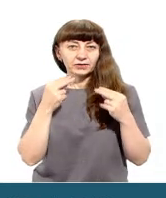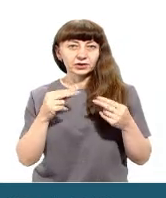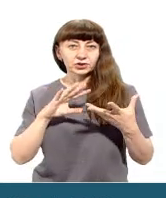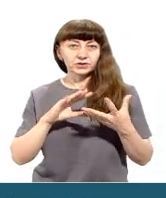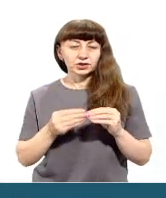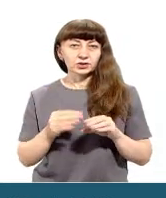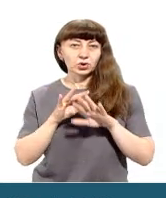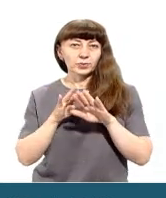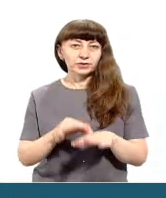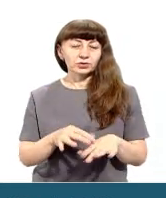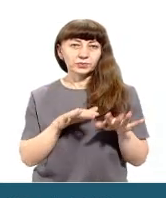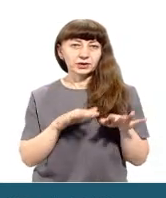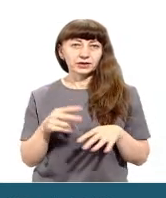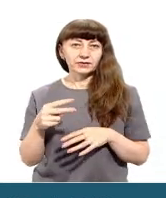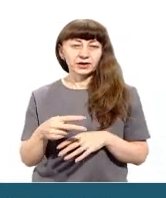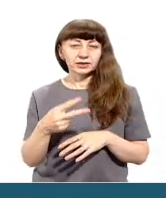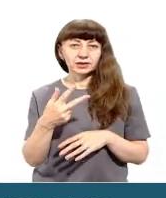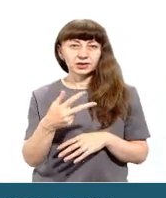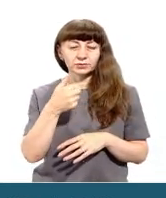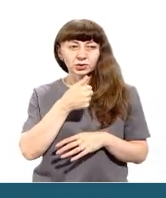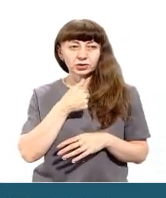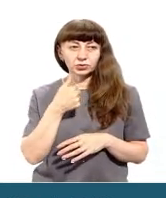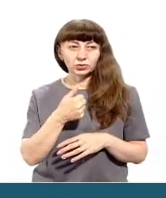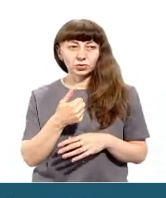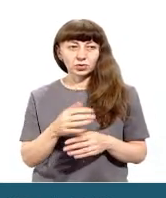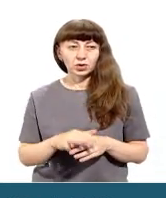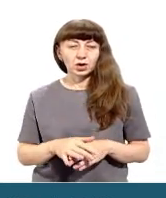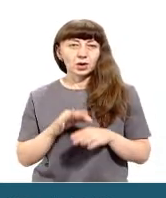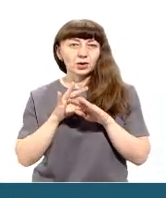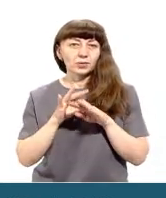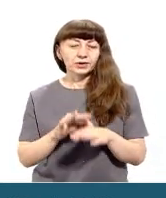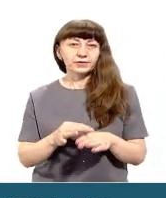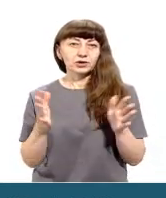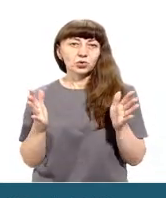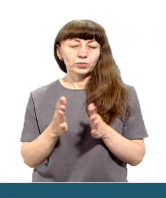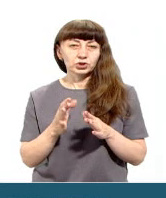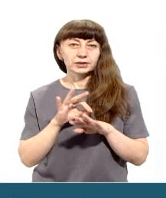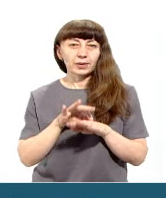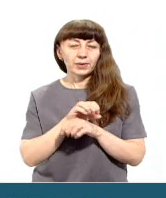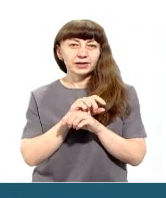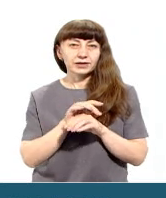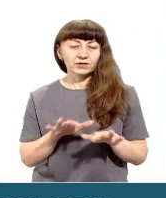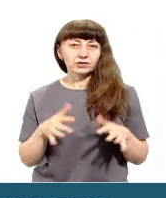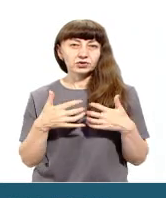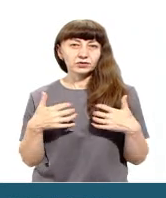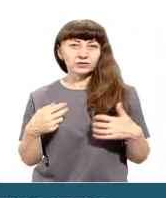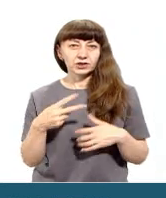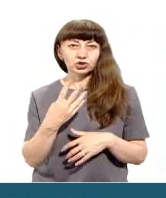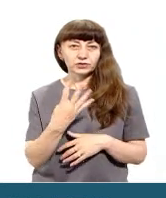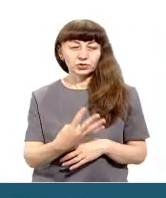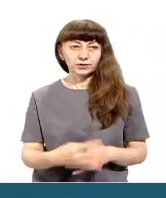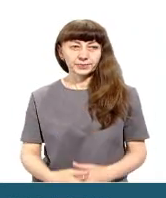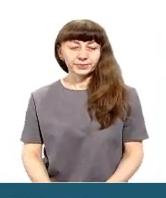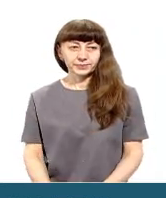результат проведенных мероприятий в 2023 году привели к уменьшению процента зараженности бруцеллезом животных в 2024